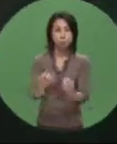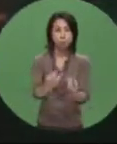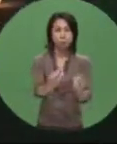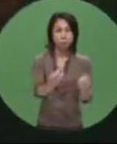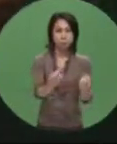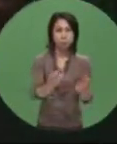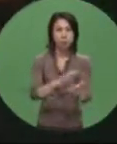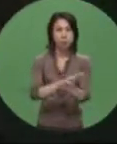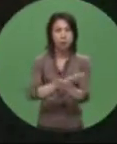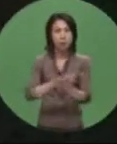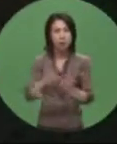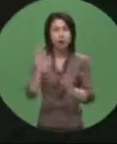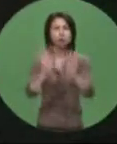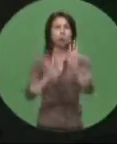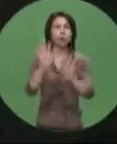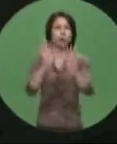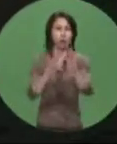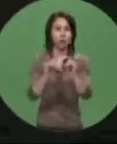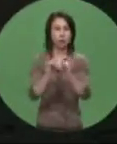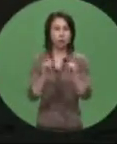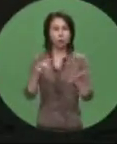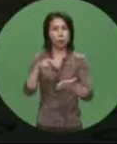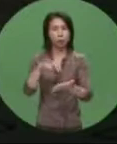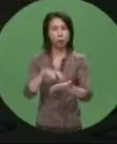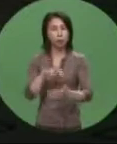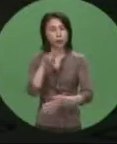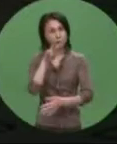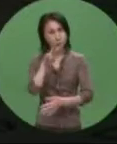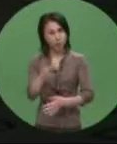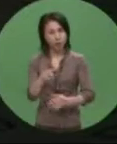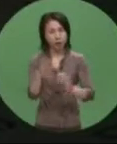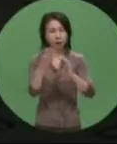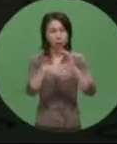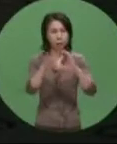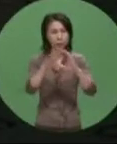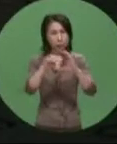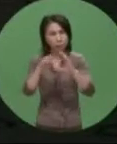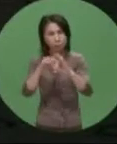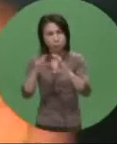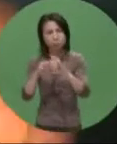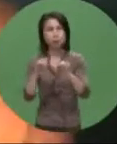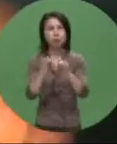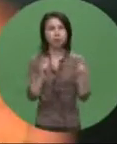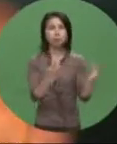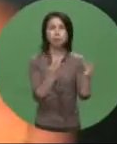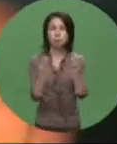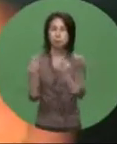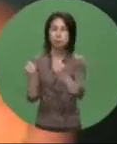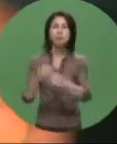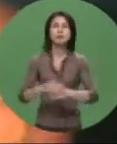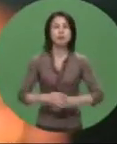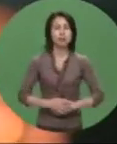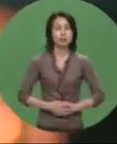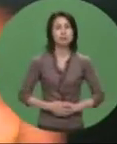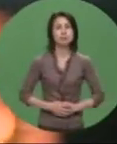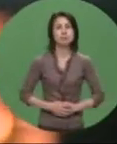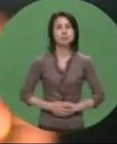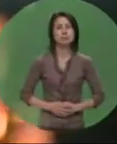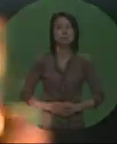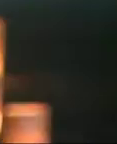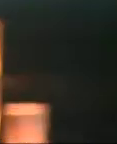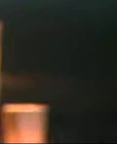幻想的な光景に足を止め、カメラを向ける方の姿も数多く見られました。